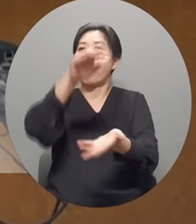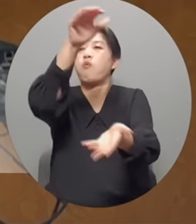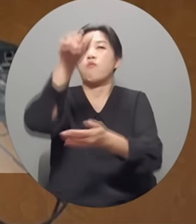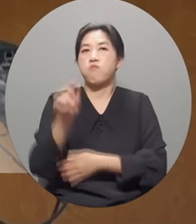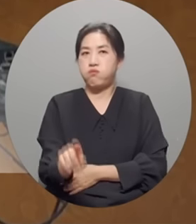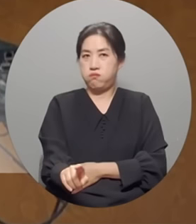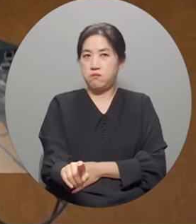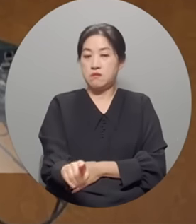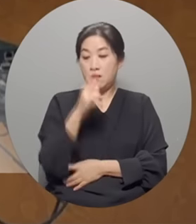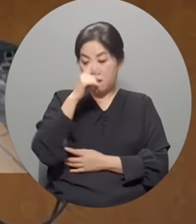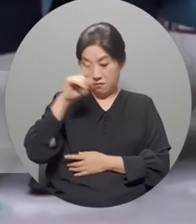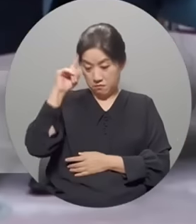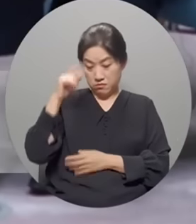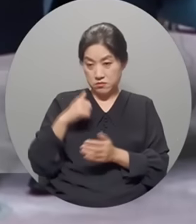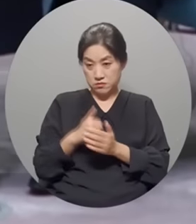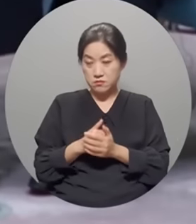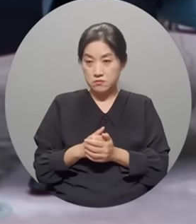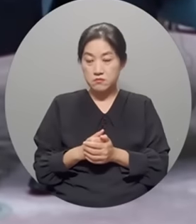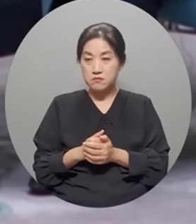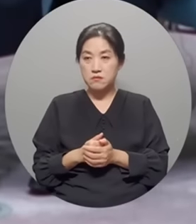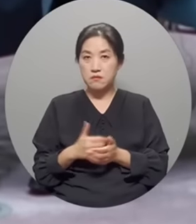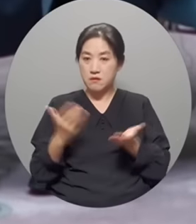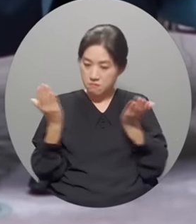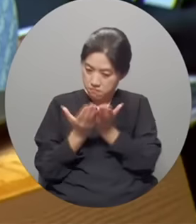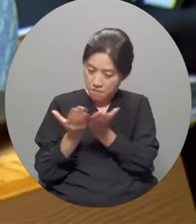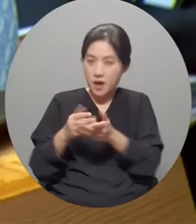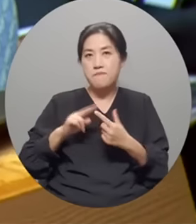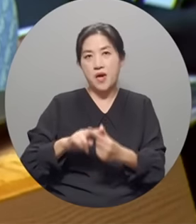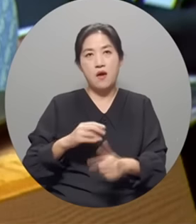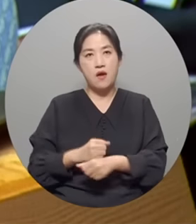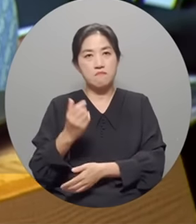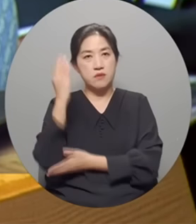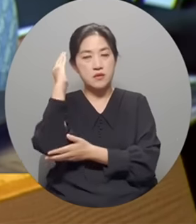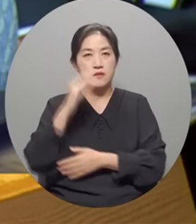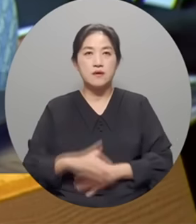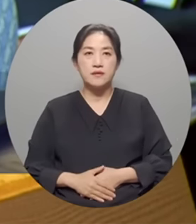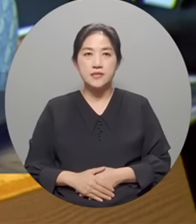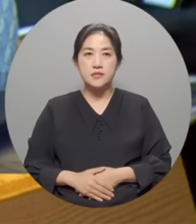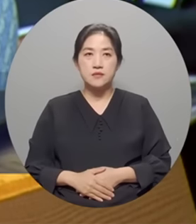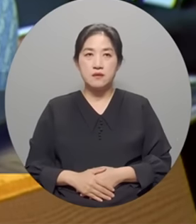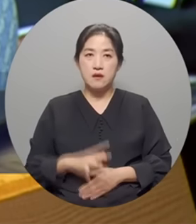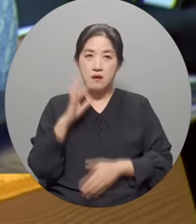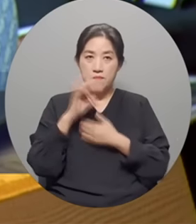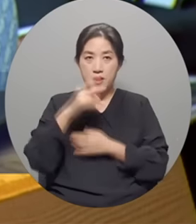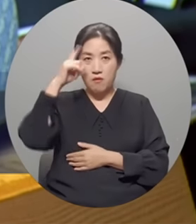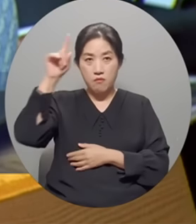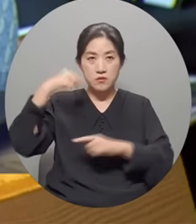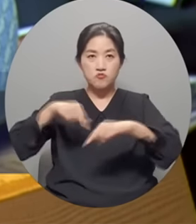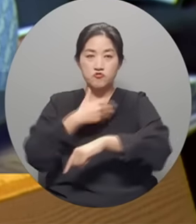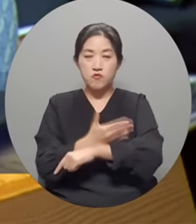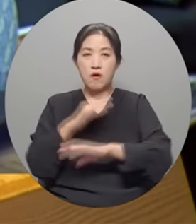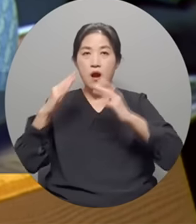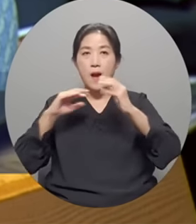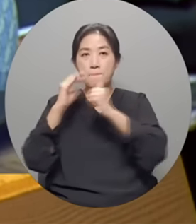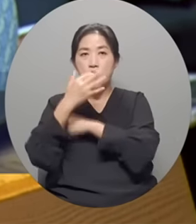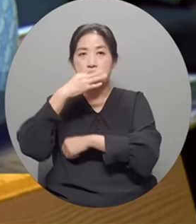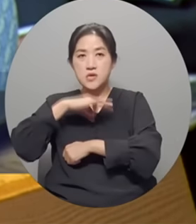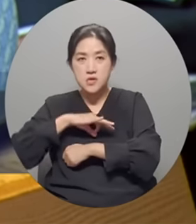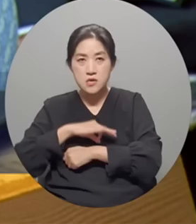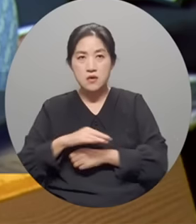왔다며 러시아에 발맞춰 대응하겠다는 의지를 드러냈습니다. If Russia's sovereignty and